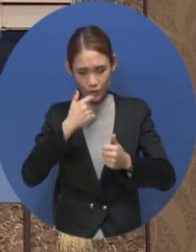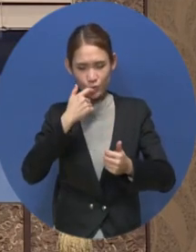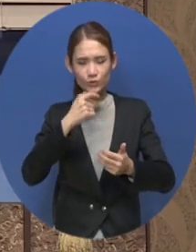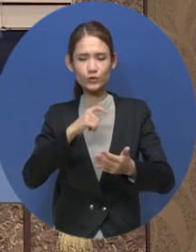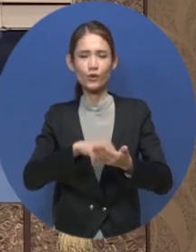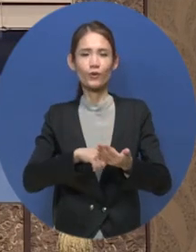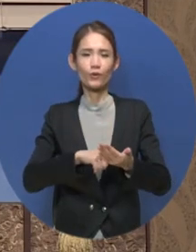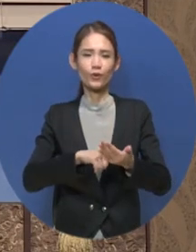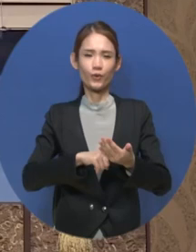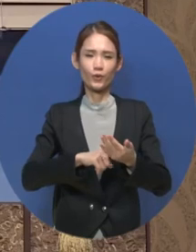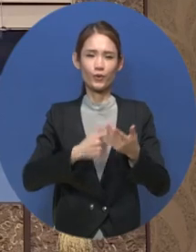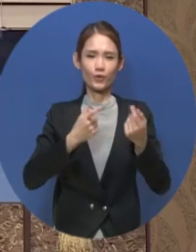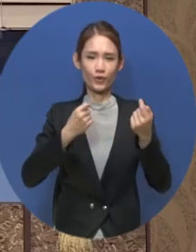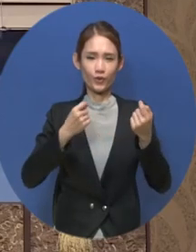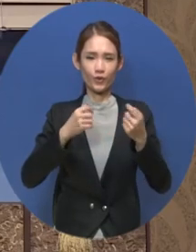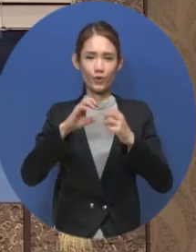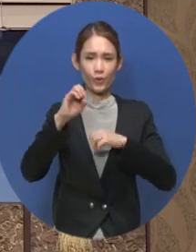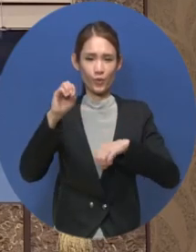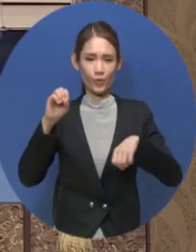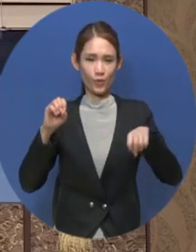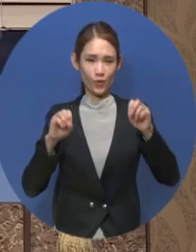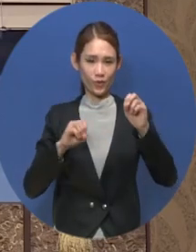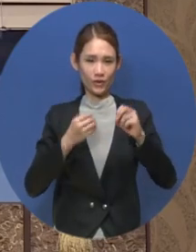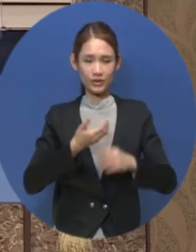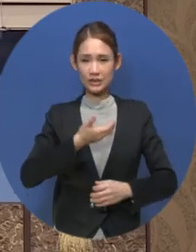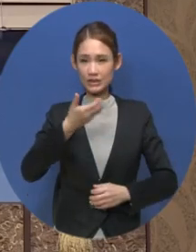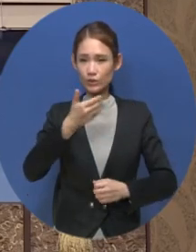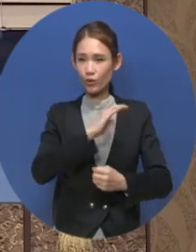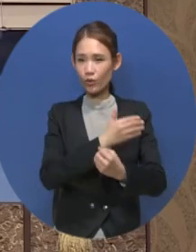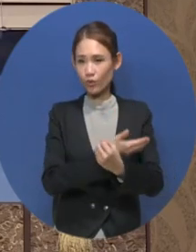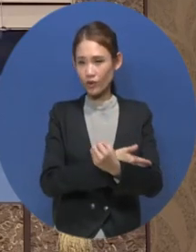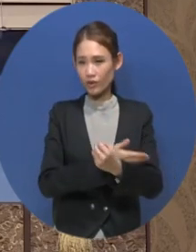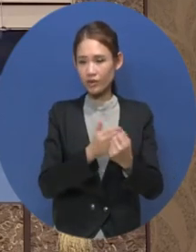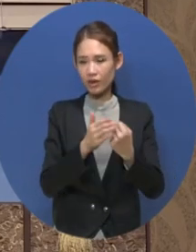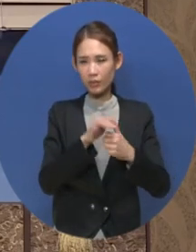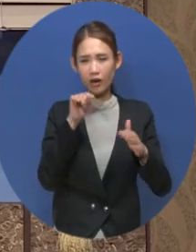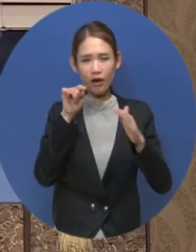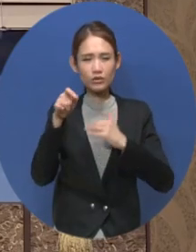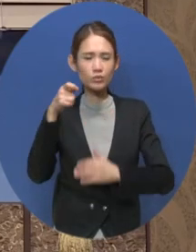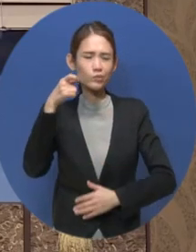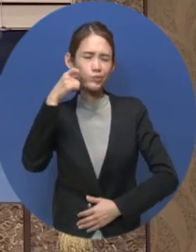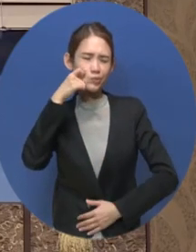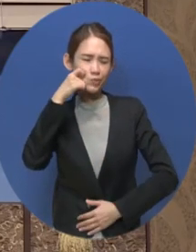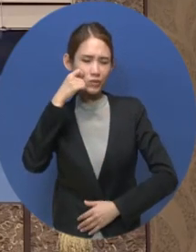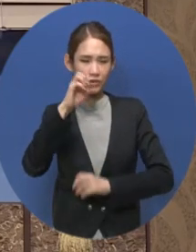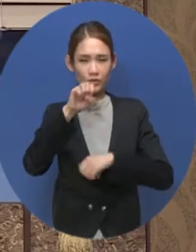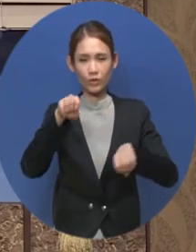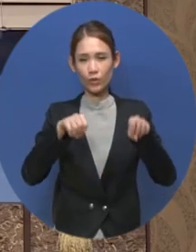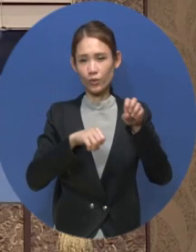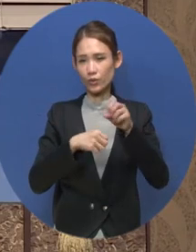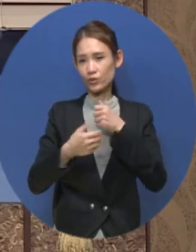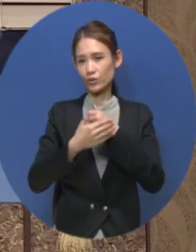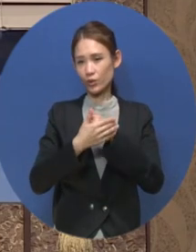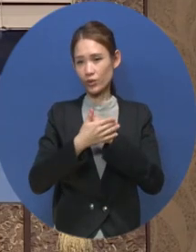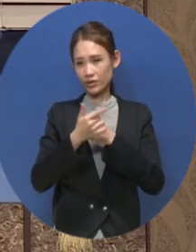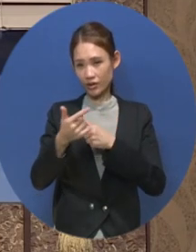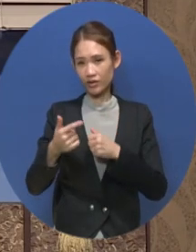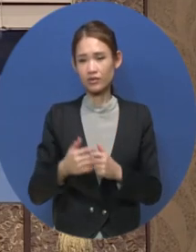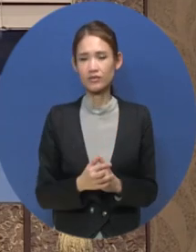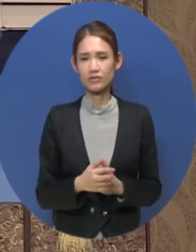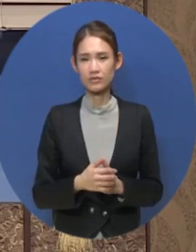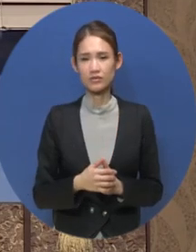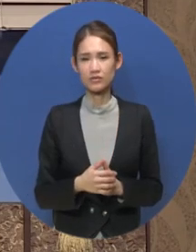그래서 그런 부분들은 또 오히려 이동권이 그동안 나가고 싶어서도 못 나갔던 분들 예. 그런 분들한테는 오히려 도움이 됐고요.